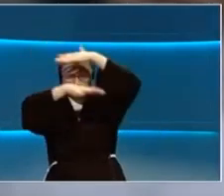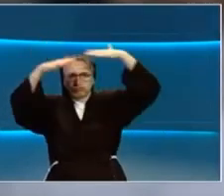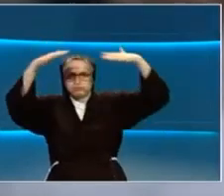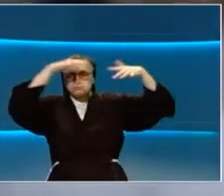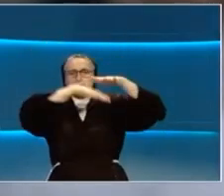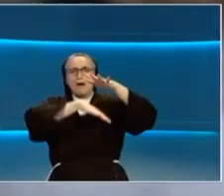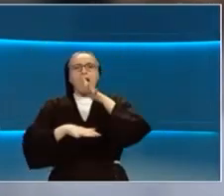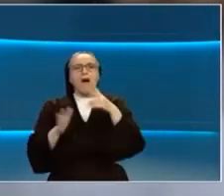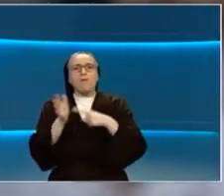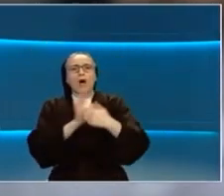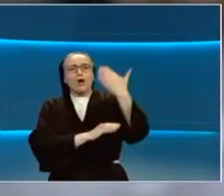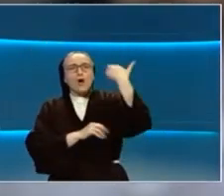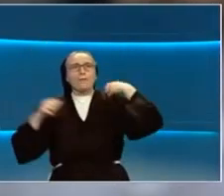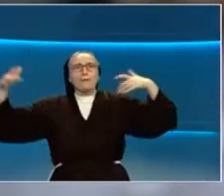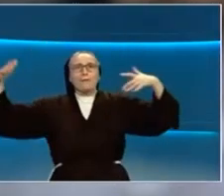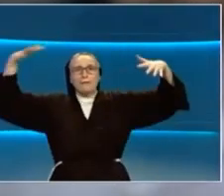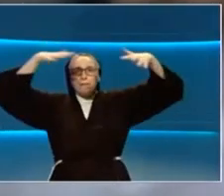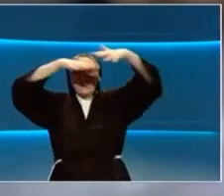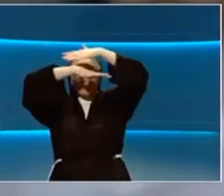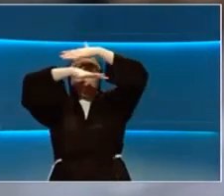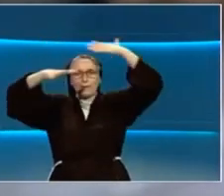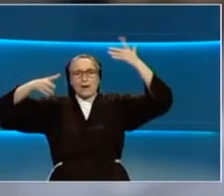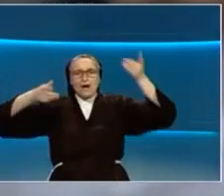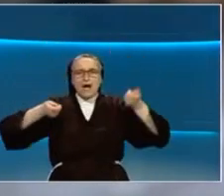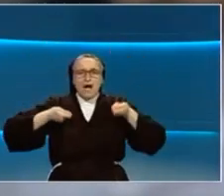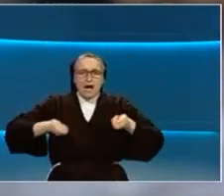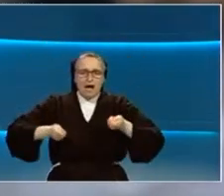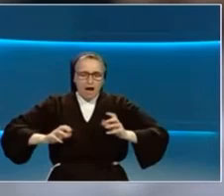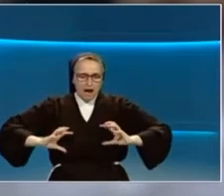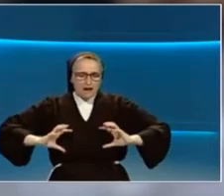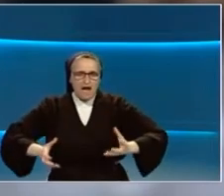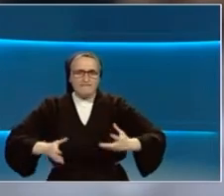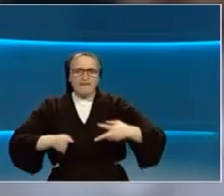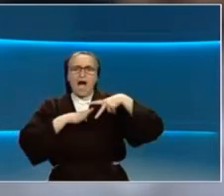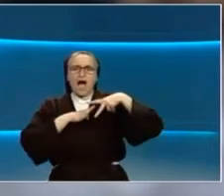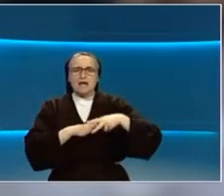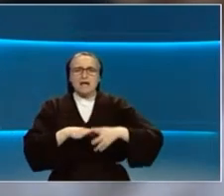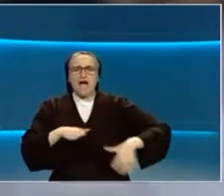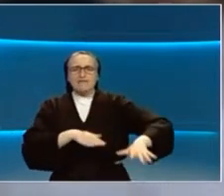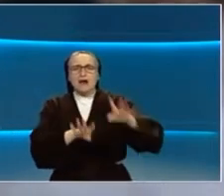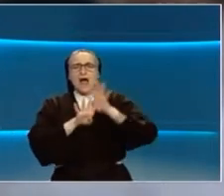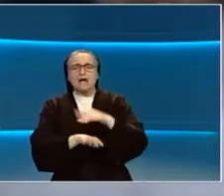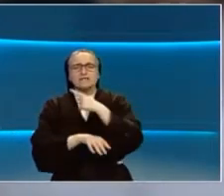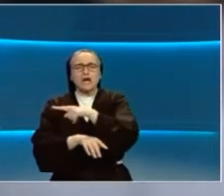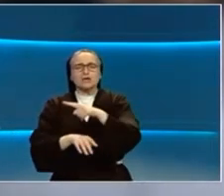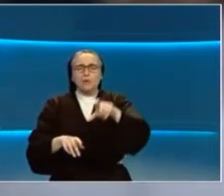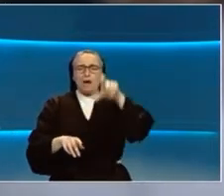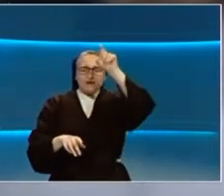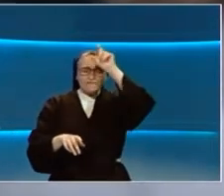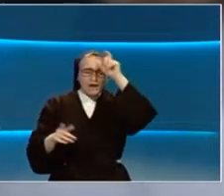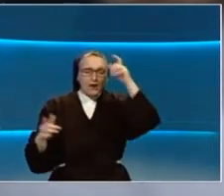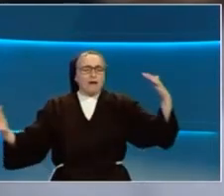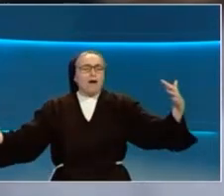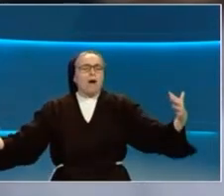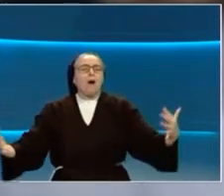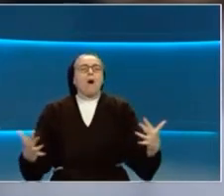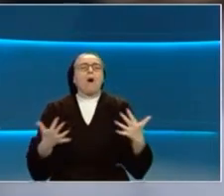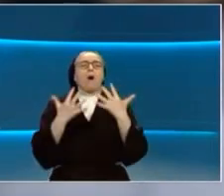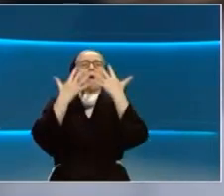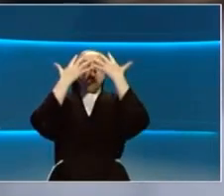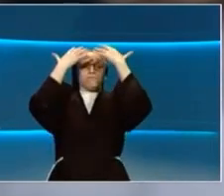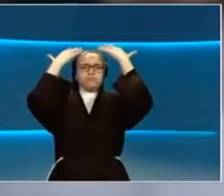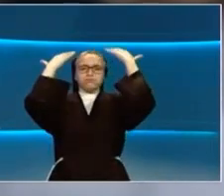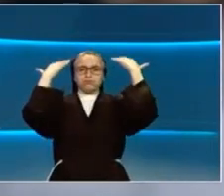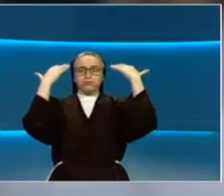Le acque ritornarono, assommersero i carri e i cavalieri di tutto l'esercito del faraone che erano entrati